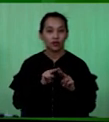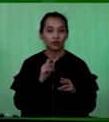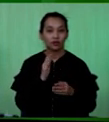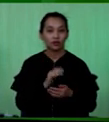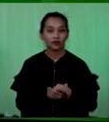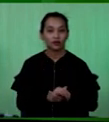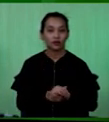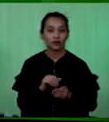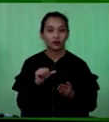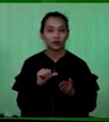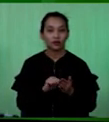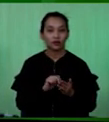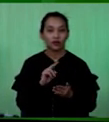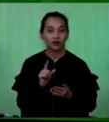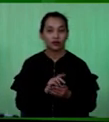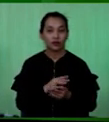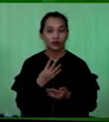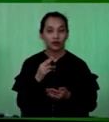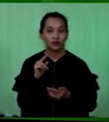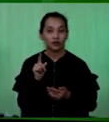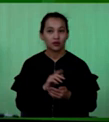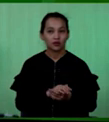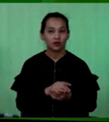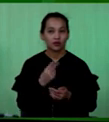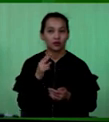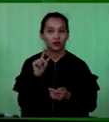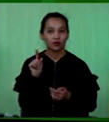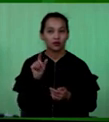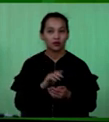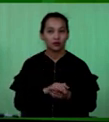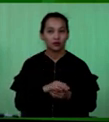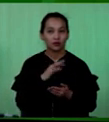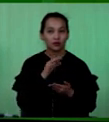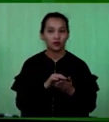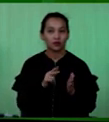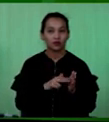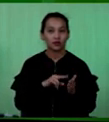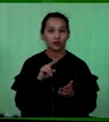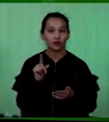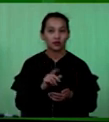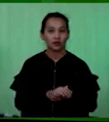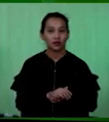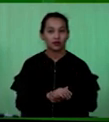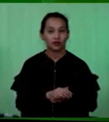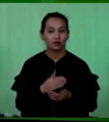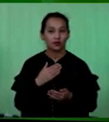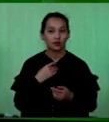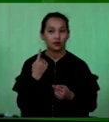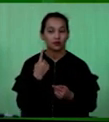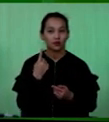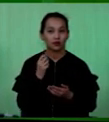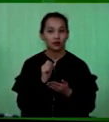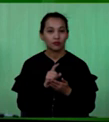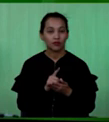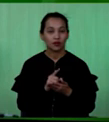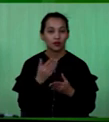Ya'ni 6 kilogram, 4 kilogram, 2 kilogram, natija 8 kilogram. Men birinchi amalni